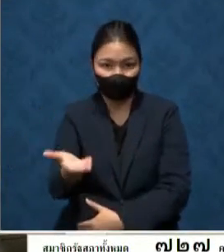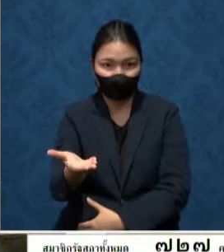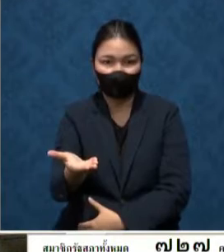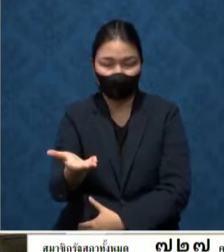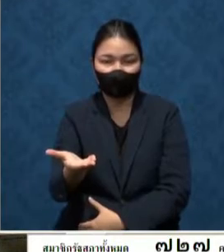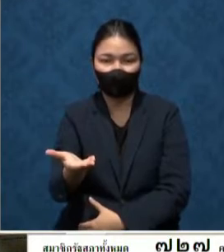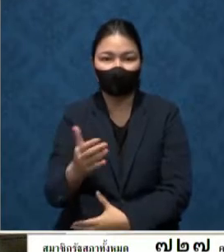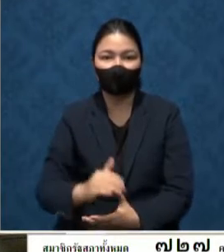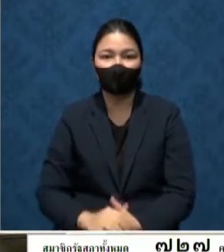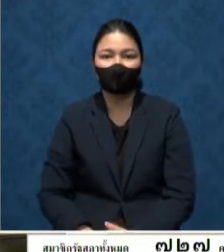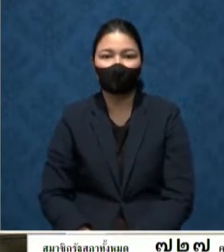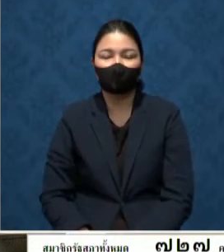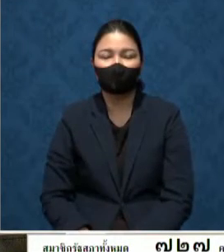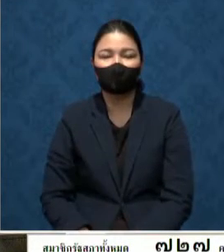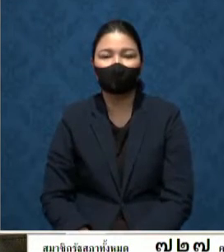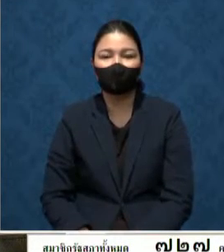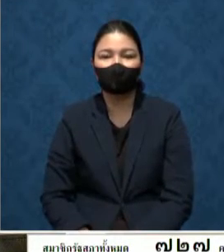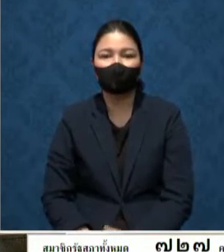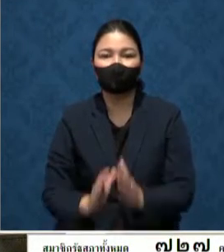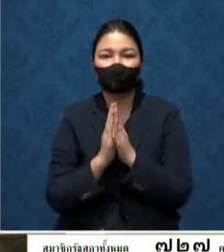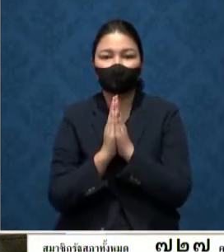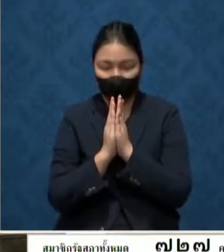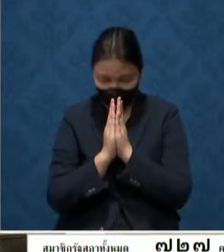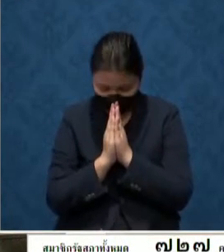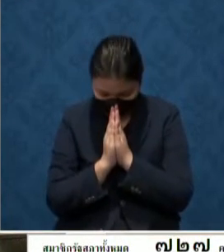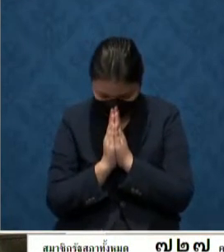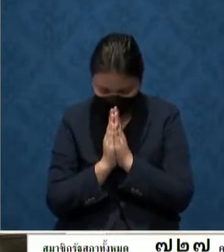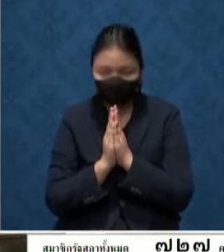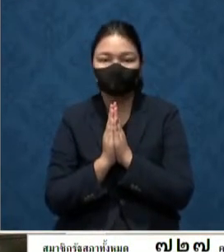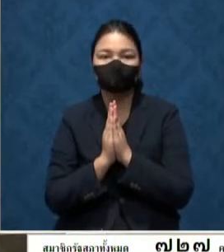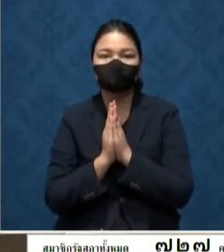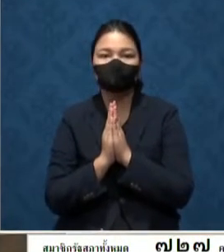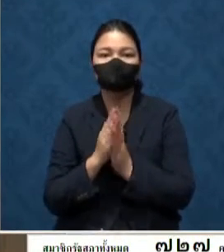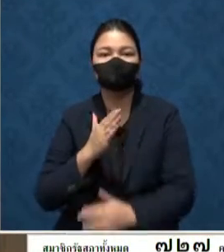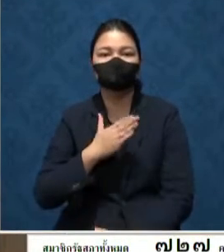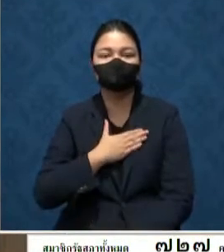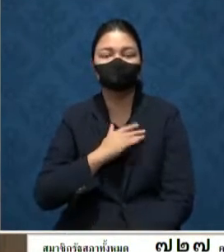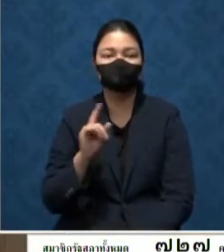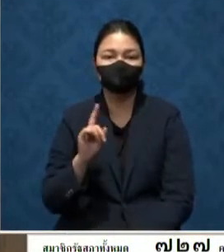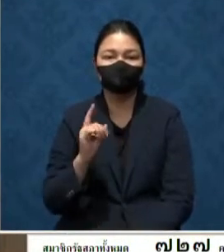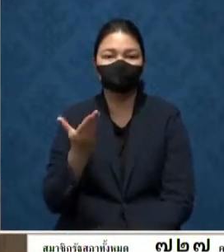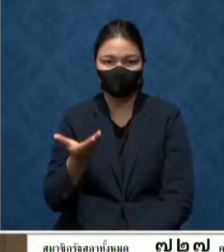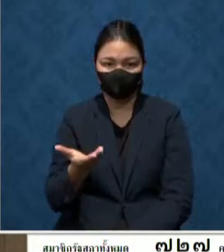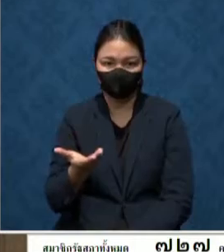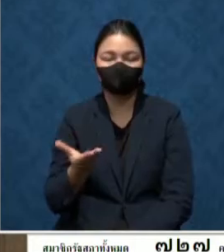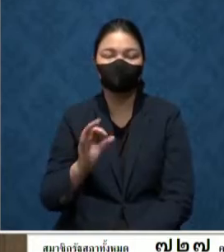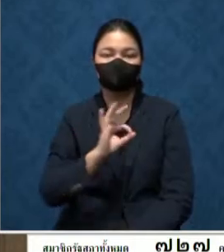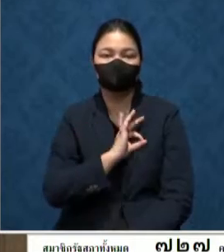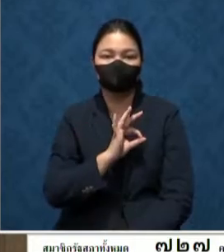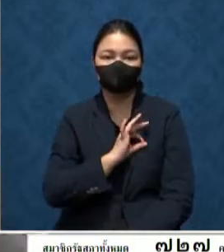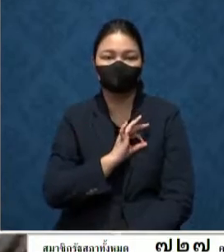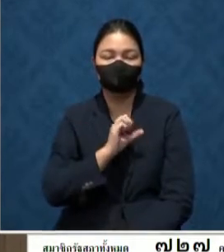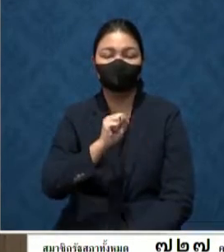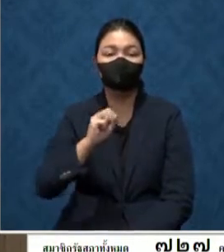ชัยเฟื่องคอนครับ กราบเรียนท่านประธานรัฐสภาที่เคารพครับผมเฉลิมชัยเฟื่องคอนสมาชิกวุฒิสภ